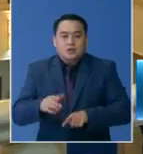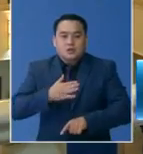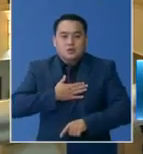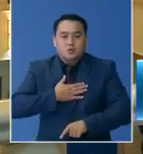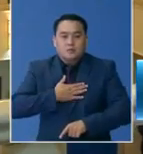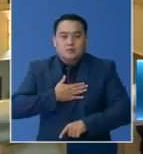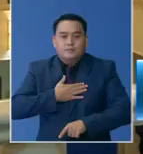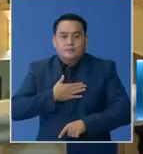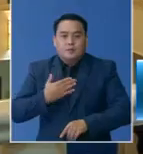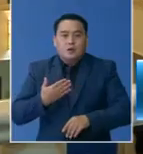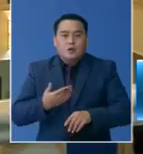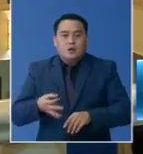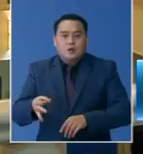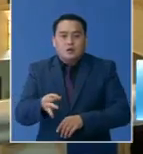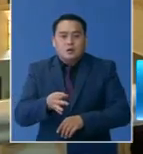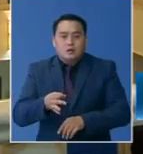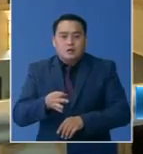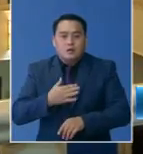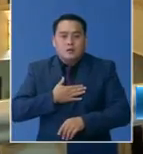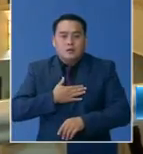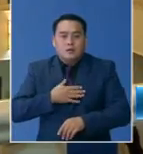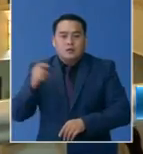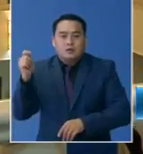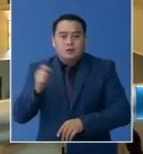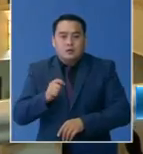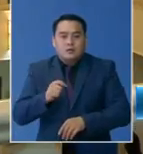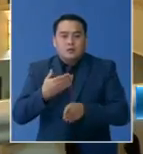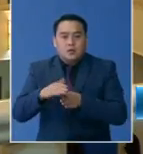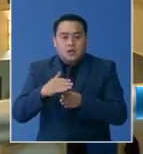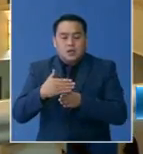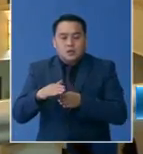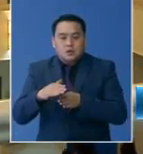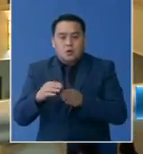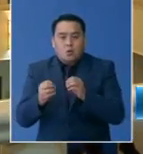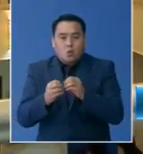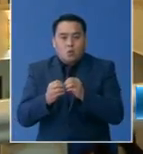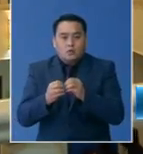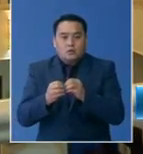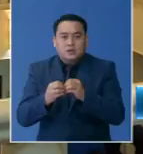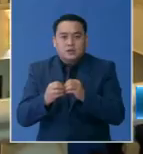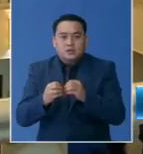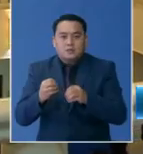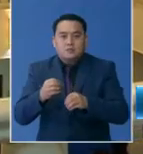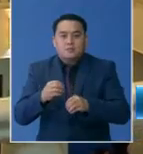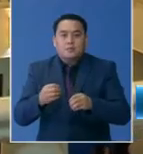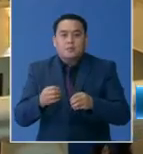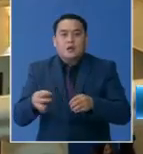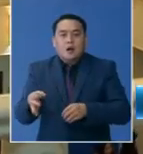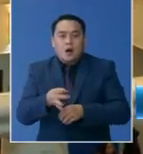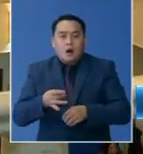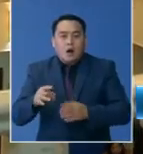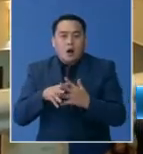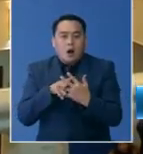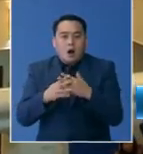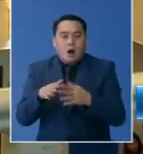адам қамтылған, 295 миллион теңге бөлінді. Бізде несе беру бойынша 10-нан астам банк жұмыс жасайды. Алайда аудан мен ауыл